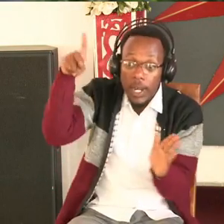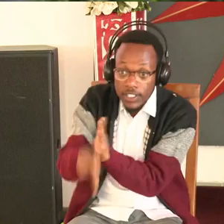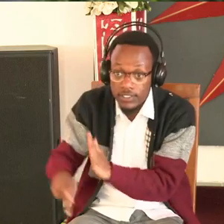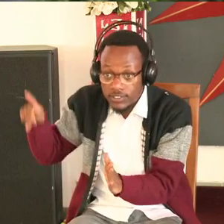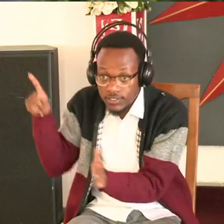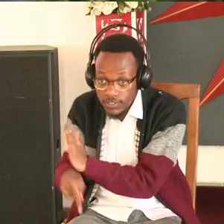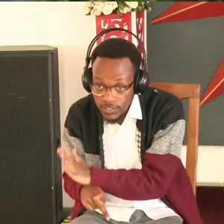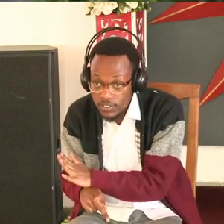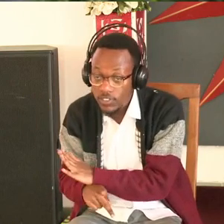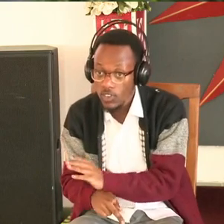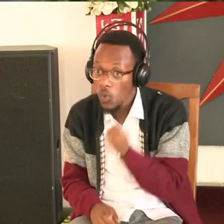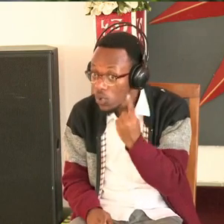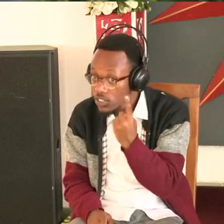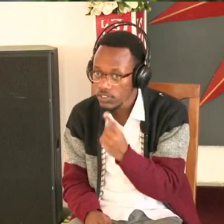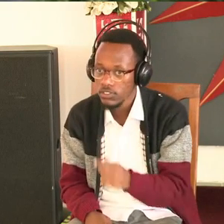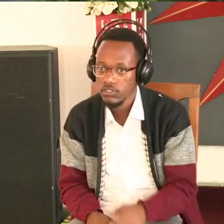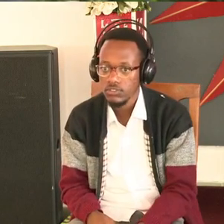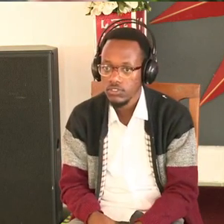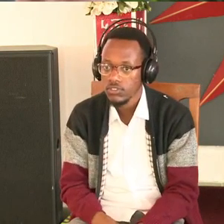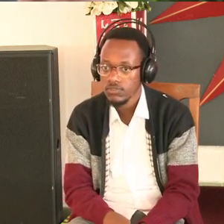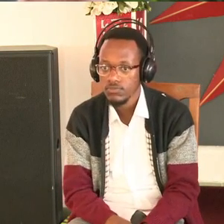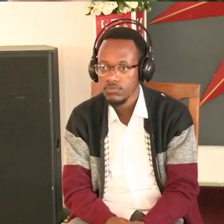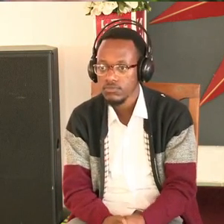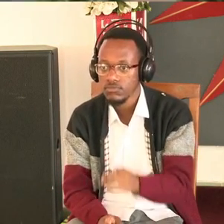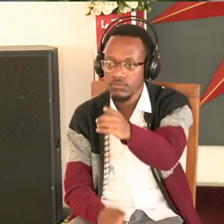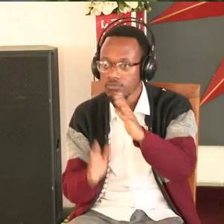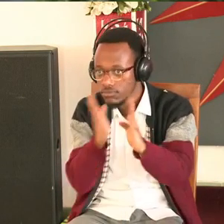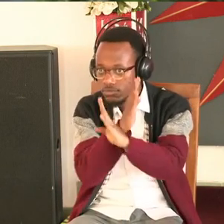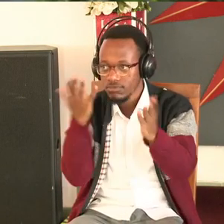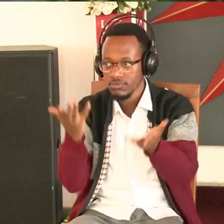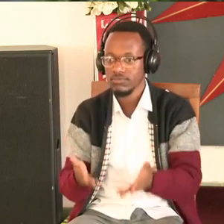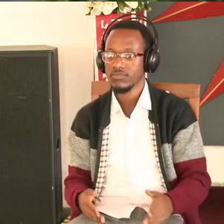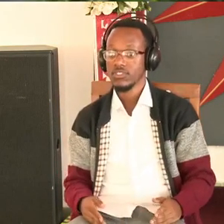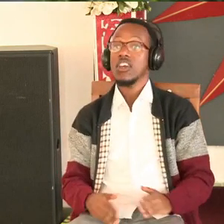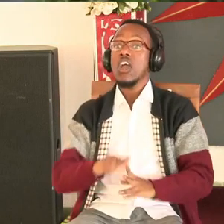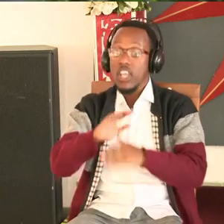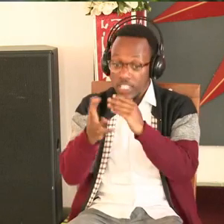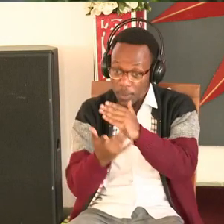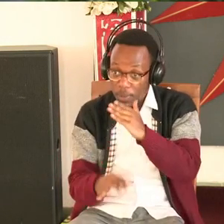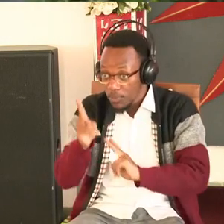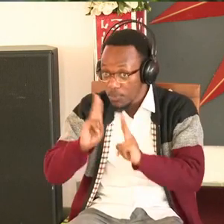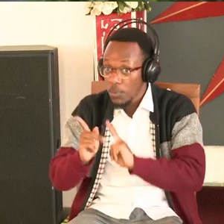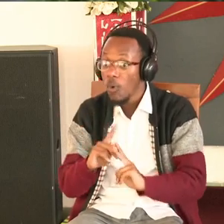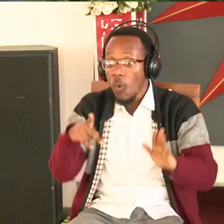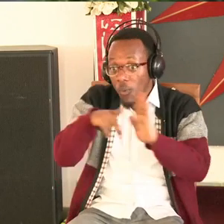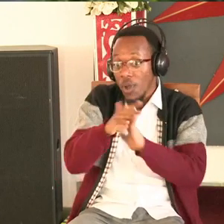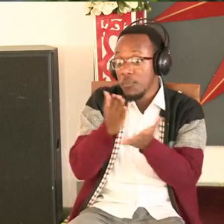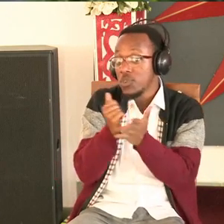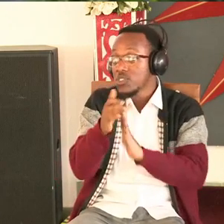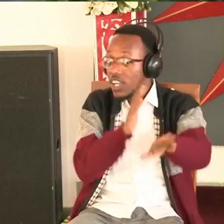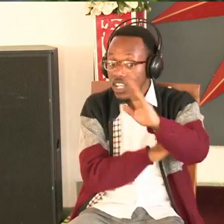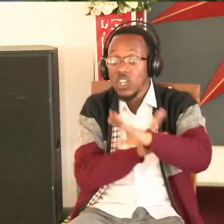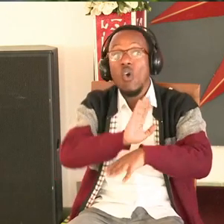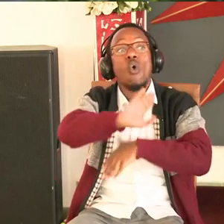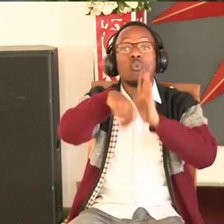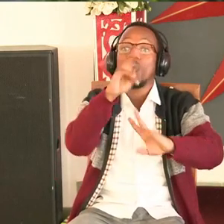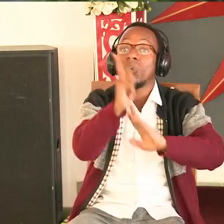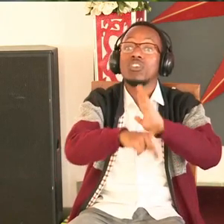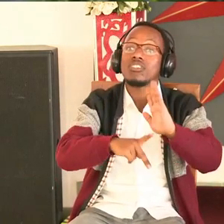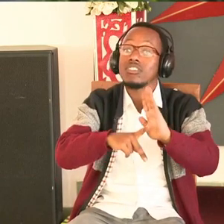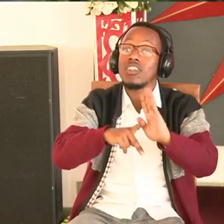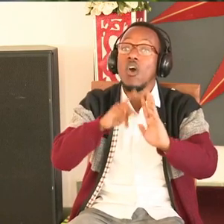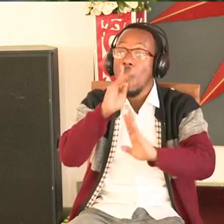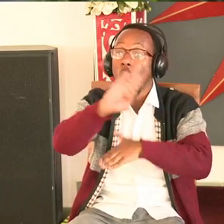imana rwose yaminjagiwe isi yose mu myaka igihumbi